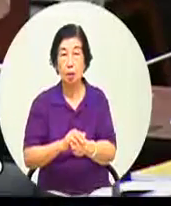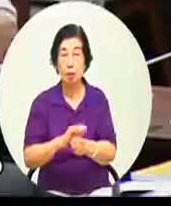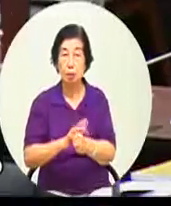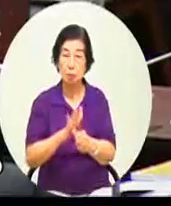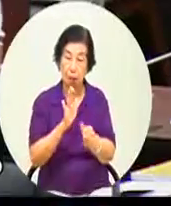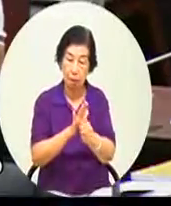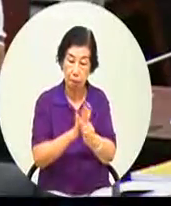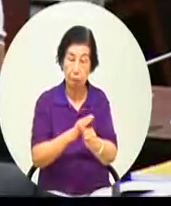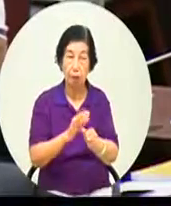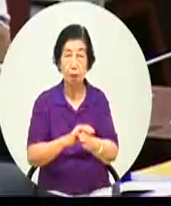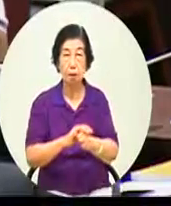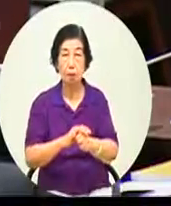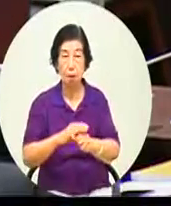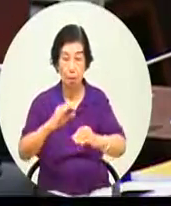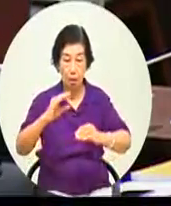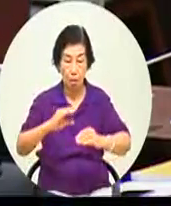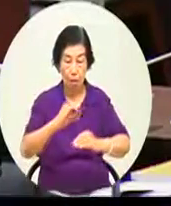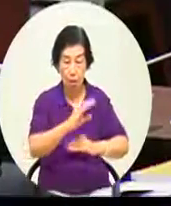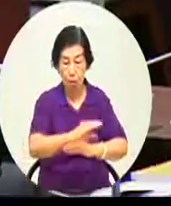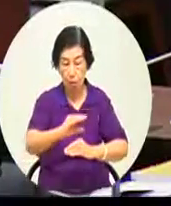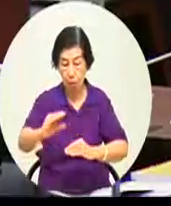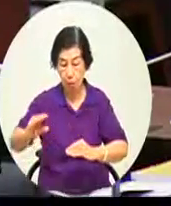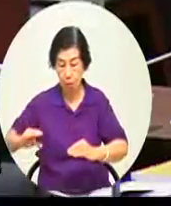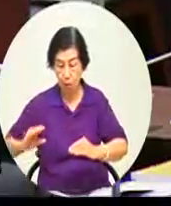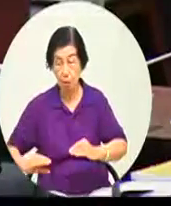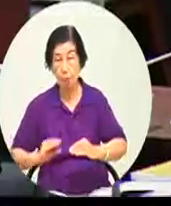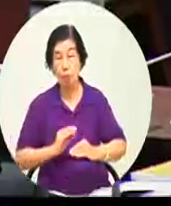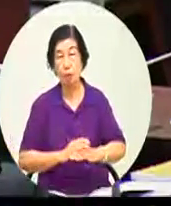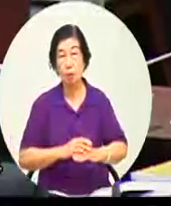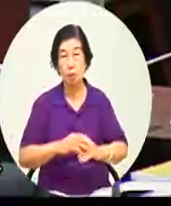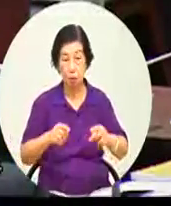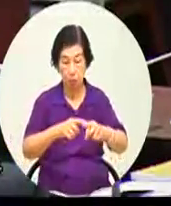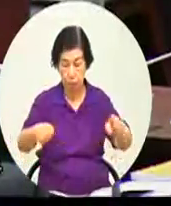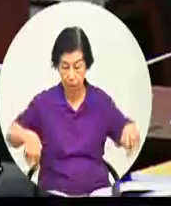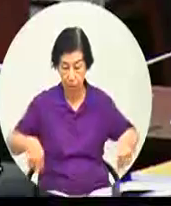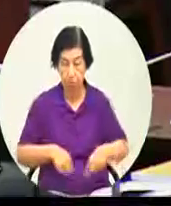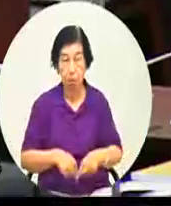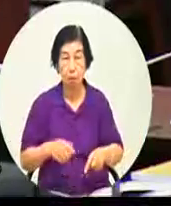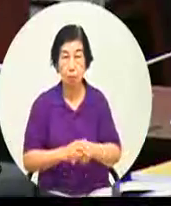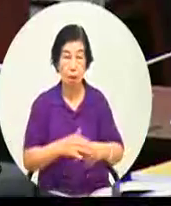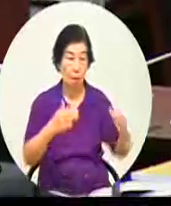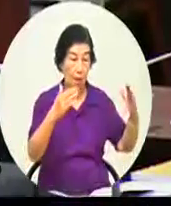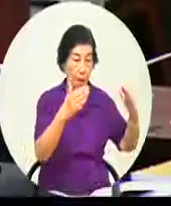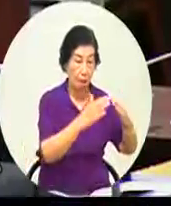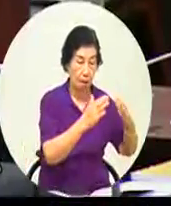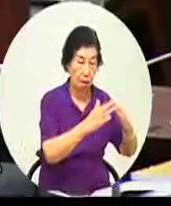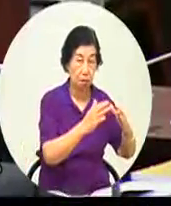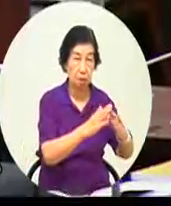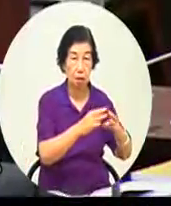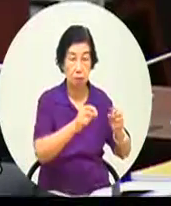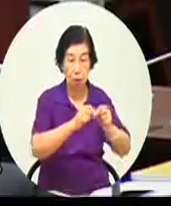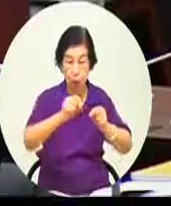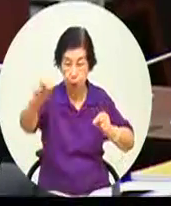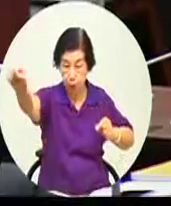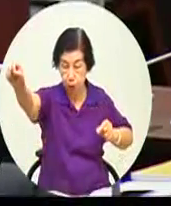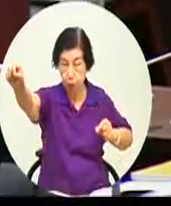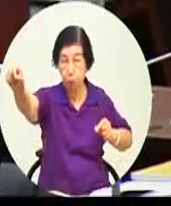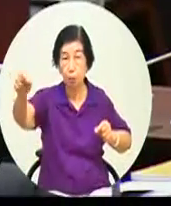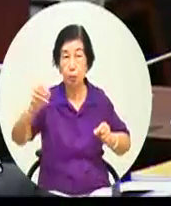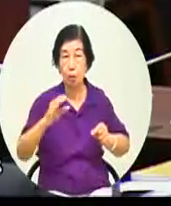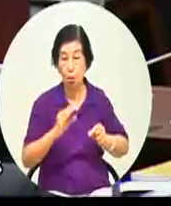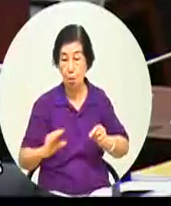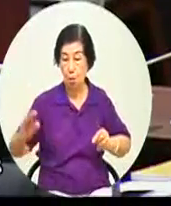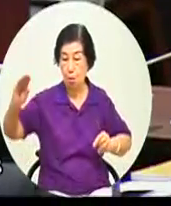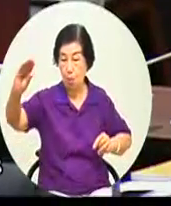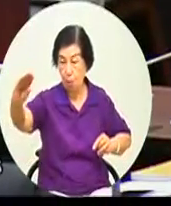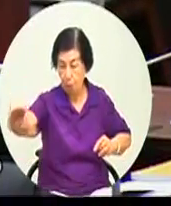要冤家啦。因为伫中横哦，因兜伫中横，有人开车来遐停，啊伊讲啊，你停嘛